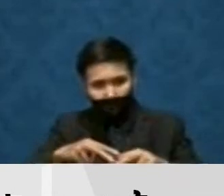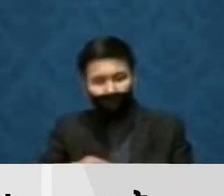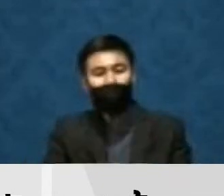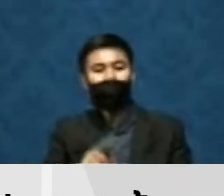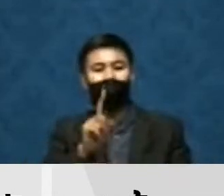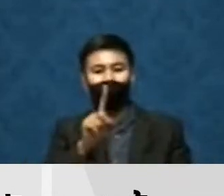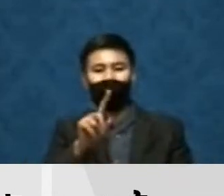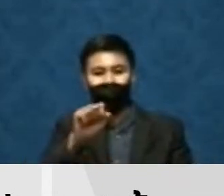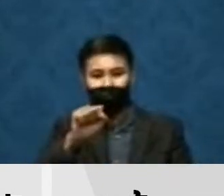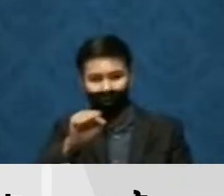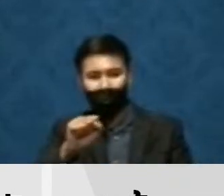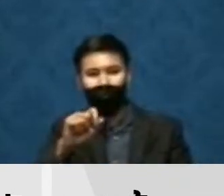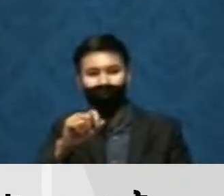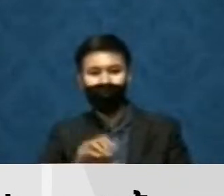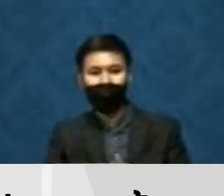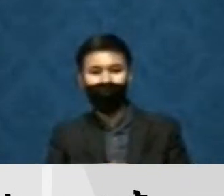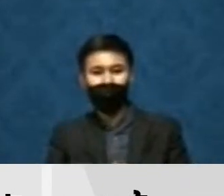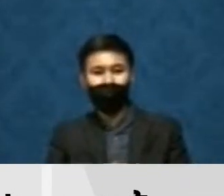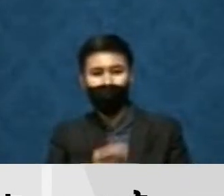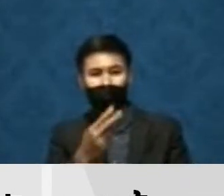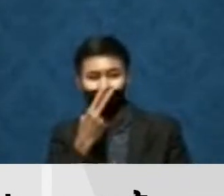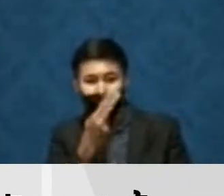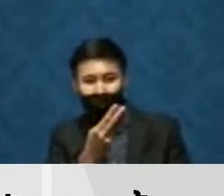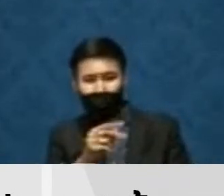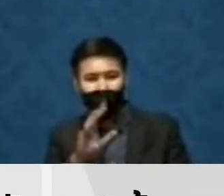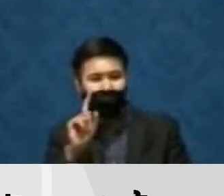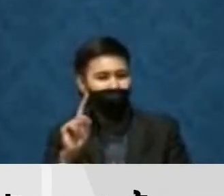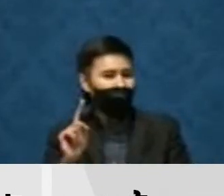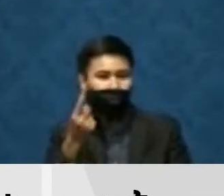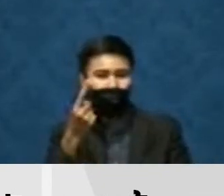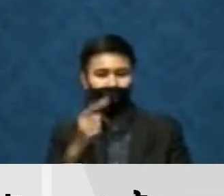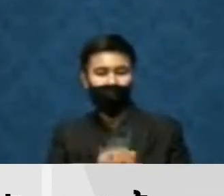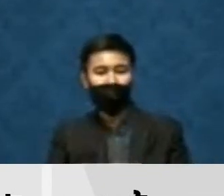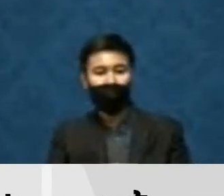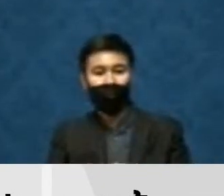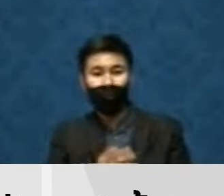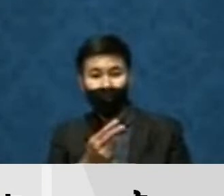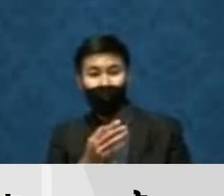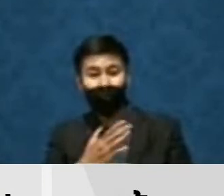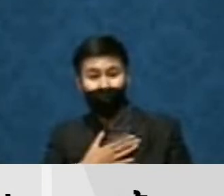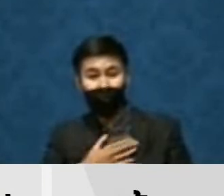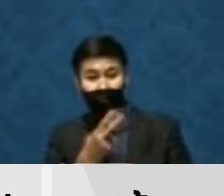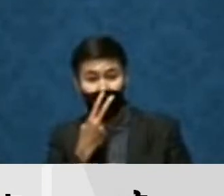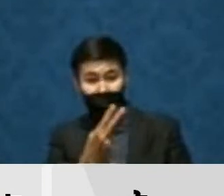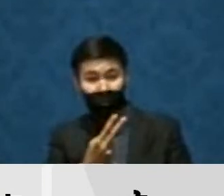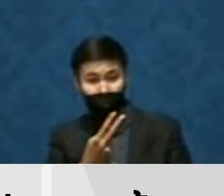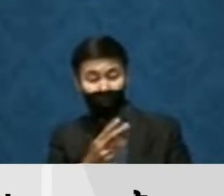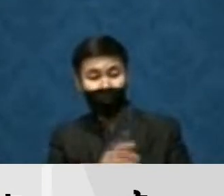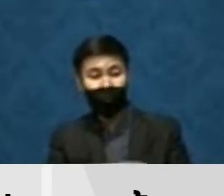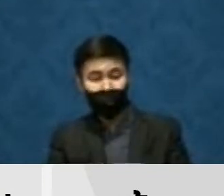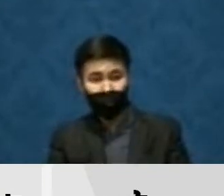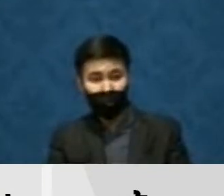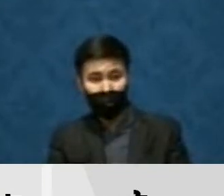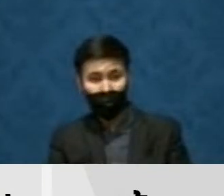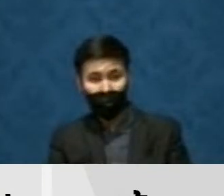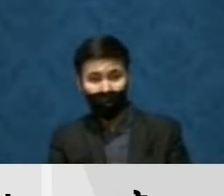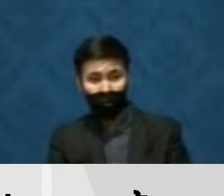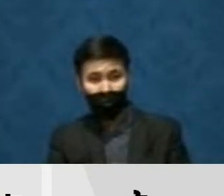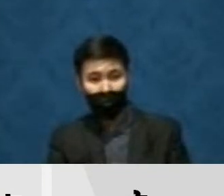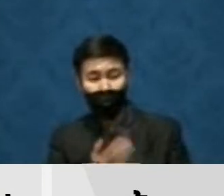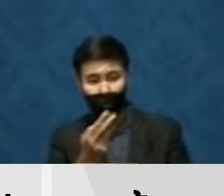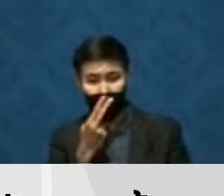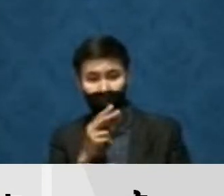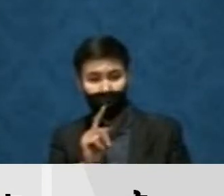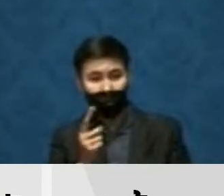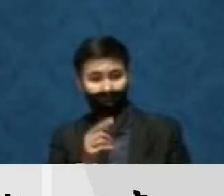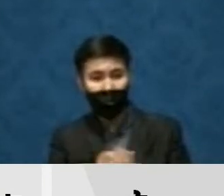ปียังใหม่เอี่ยมอยู่ด้วยผมไหลย้อนไปดูอีกครับทักก็ปล่อยคันนี้เราเป็นไงครับอันนั้นไปครับผม